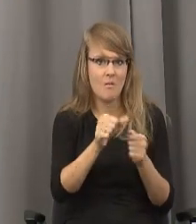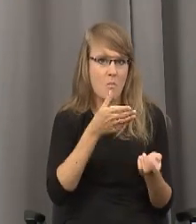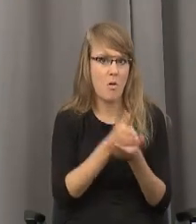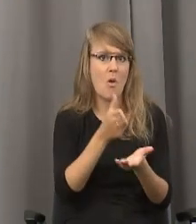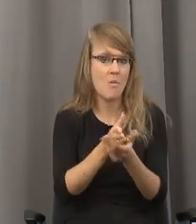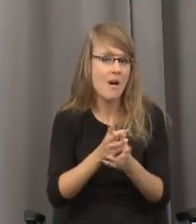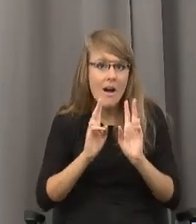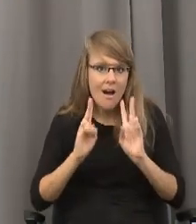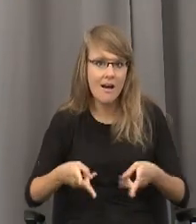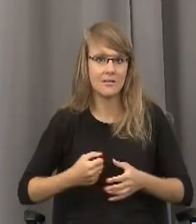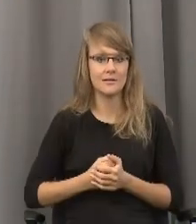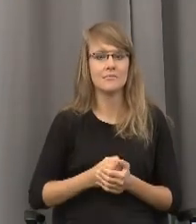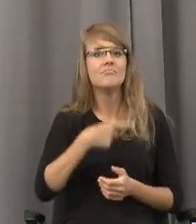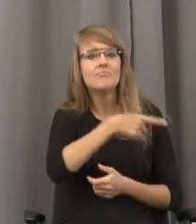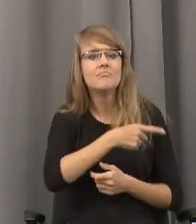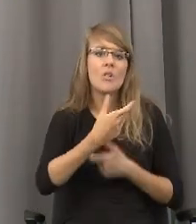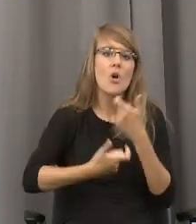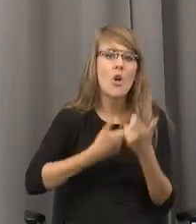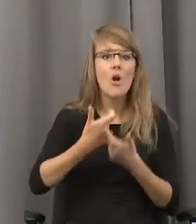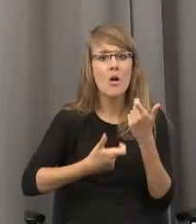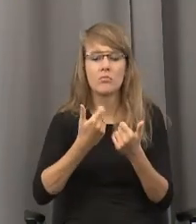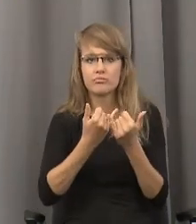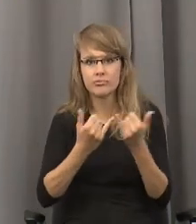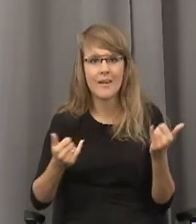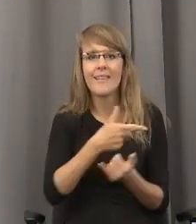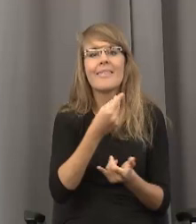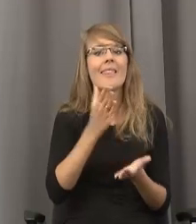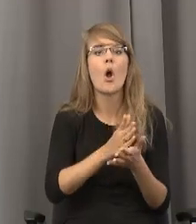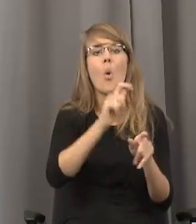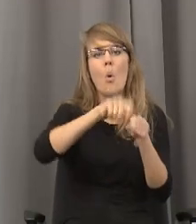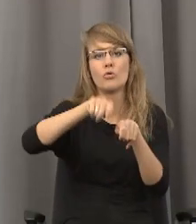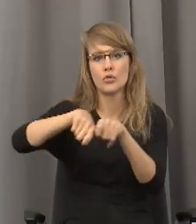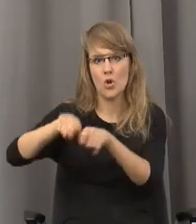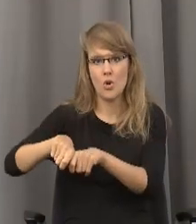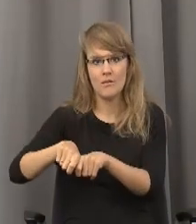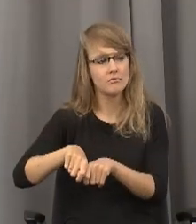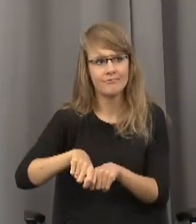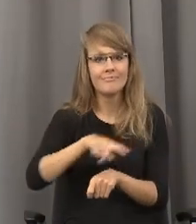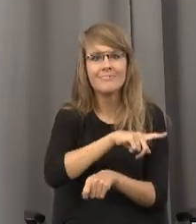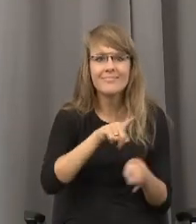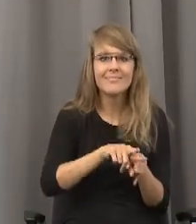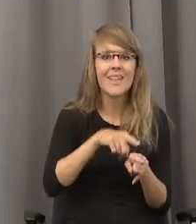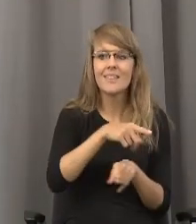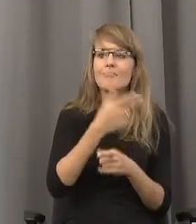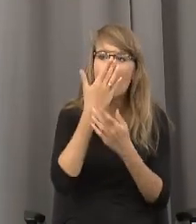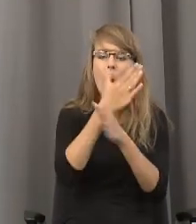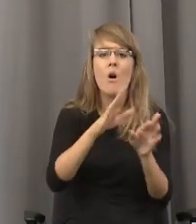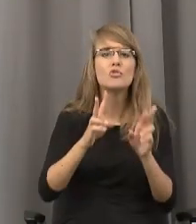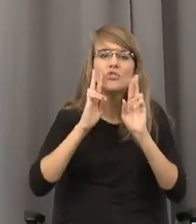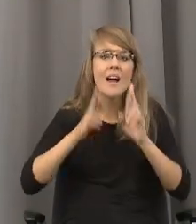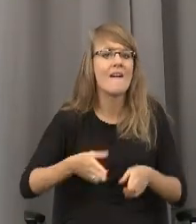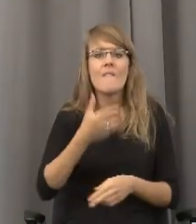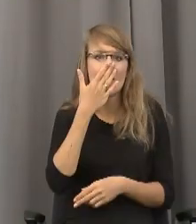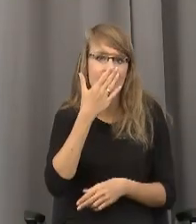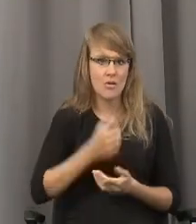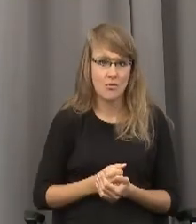przez te przedsięwzięcia, które są robione, bo to nie chodzi tylko o kontrolę, ale chodzi o kreowanie rzeczywistości, o to, co było powiedziane. Nie